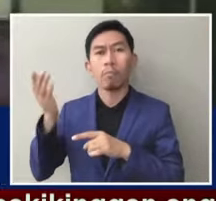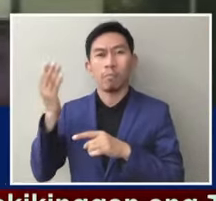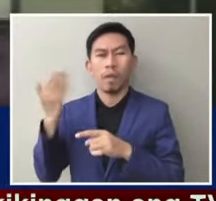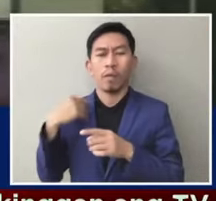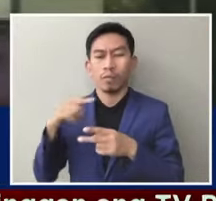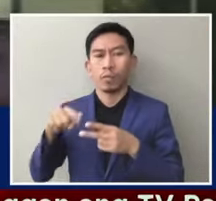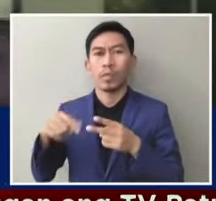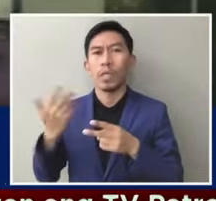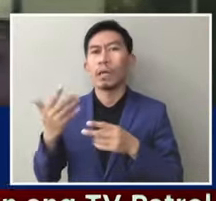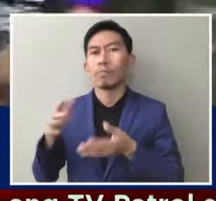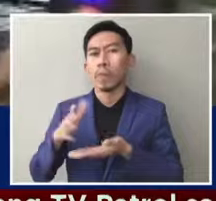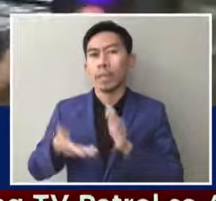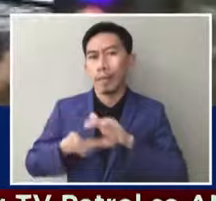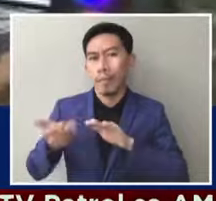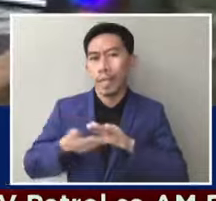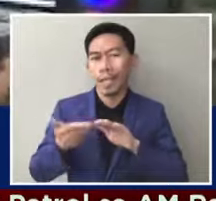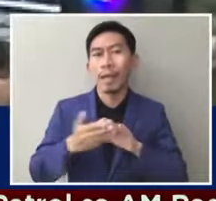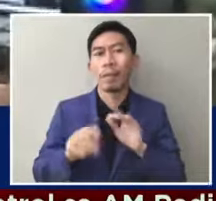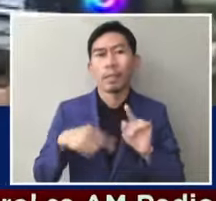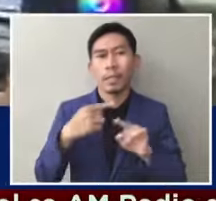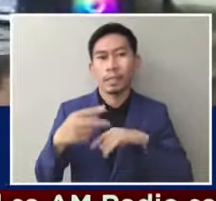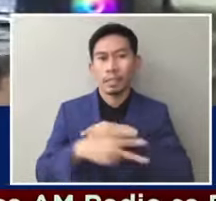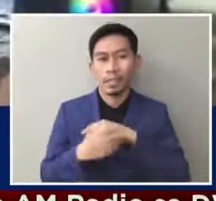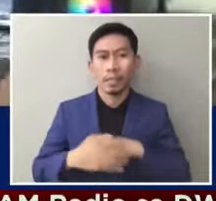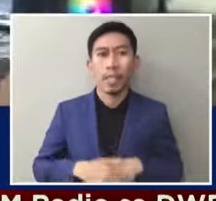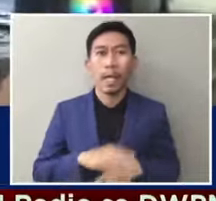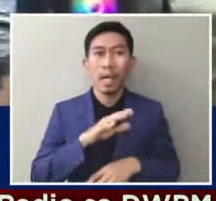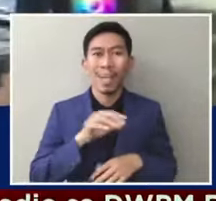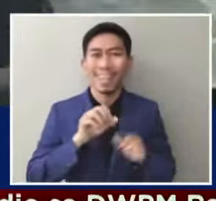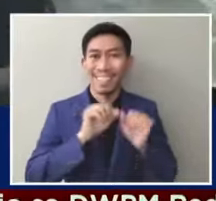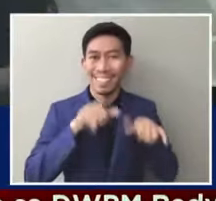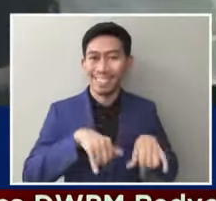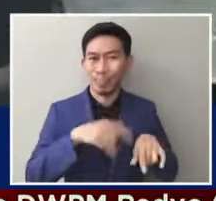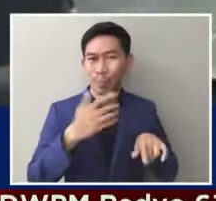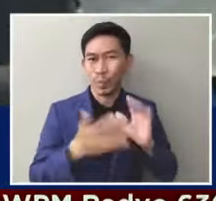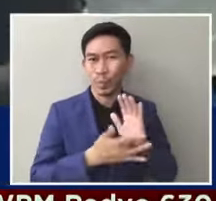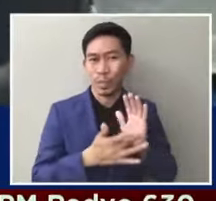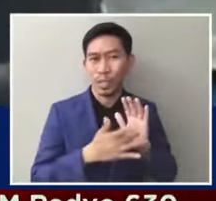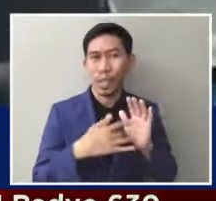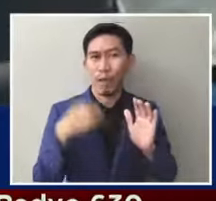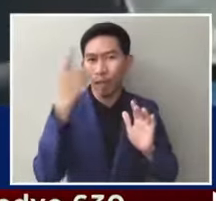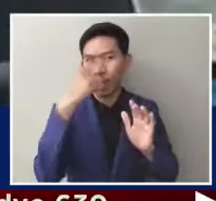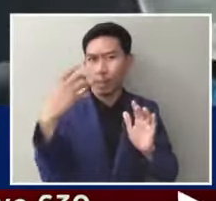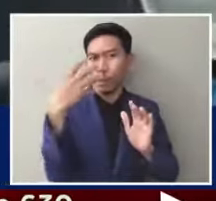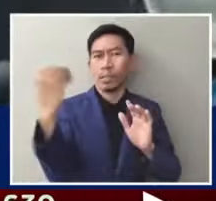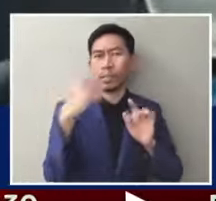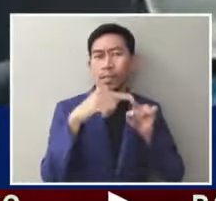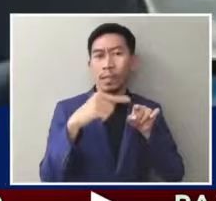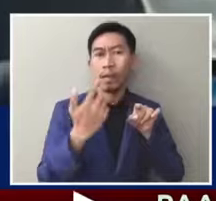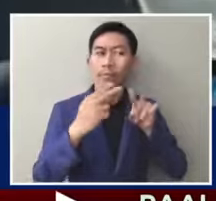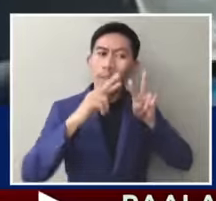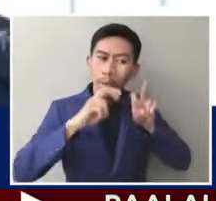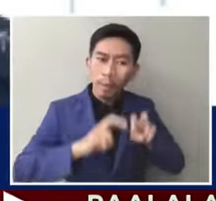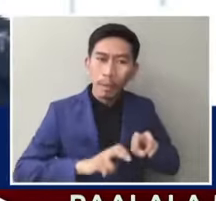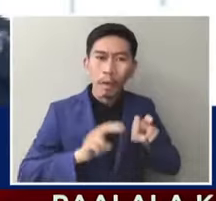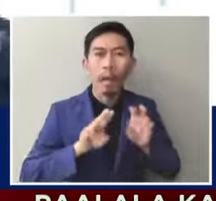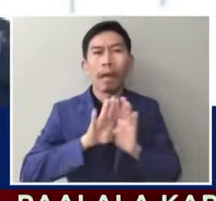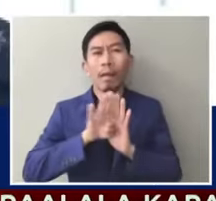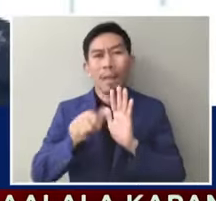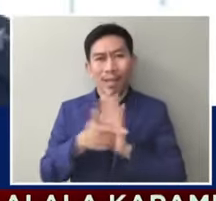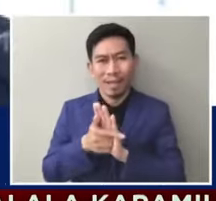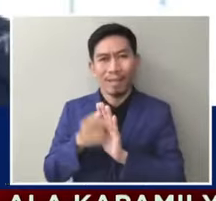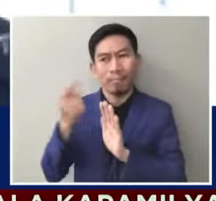QCPD, pangunahing layunin ng facial recognition ay bigyan ng paraan ng pulis para malaman ang background ng mga nahuhuling suspect. Yung